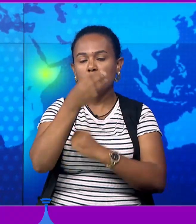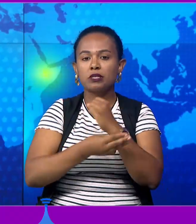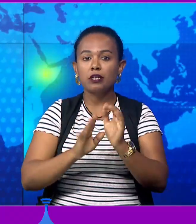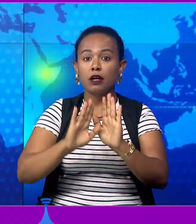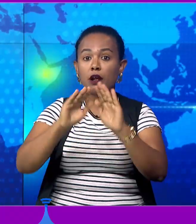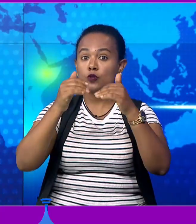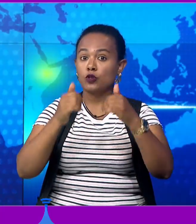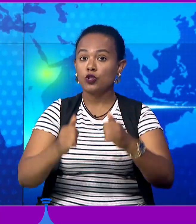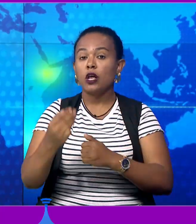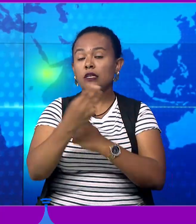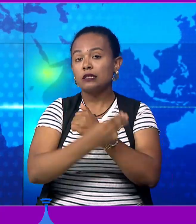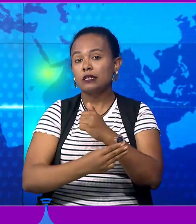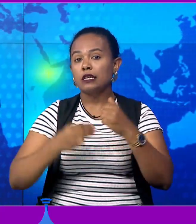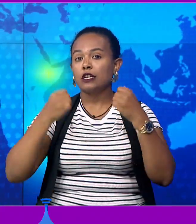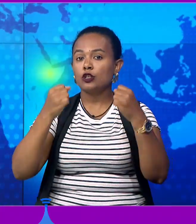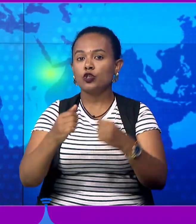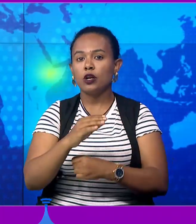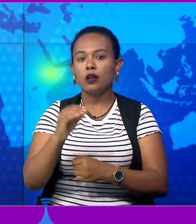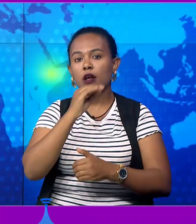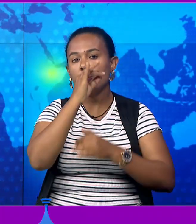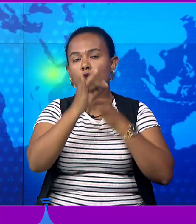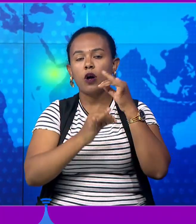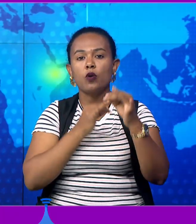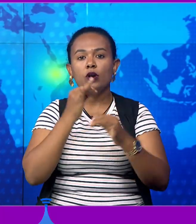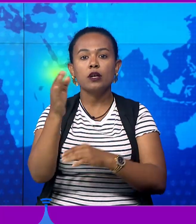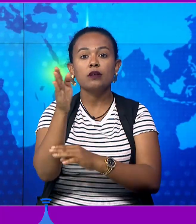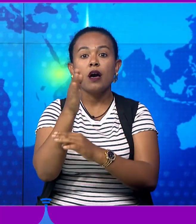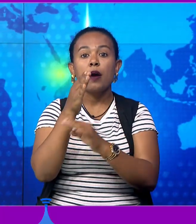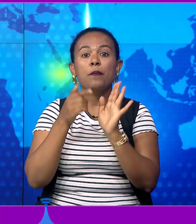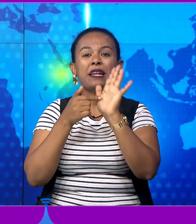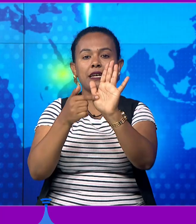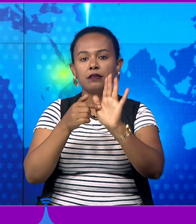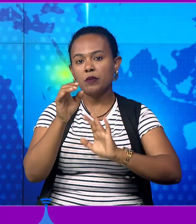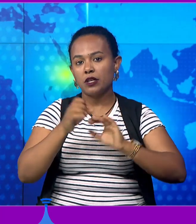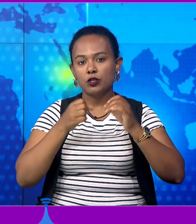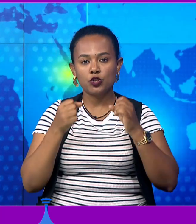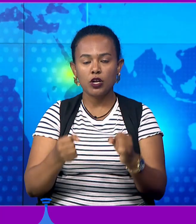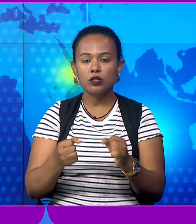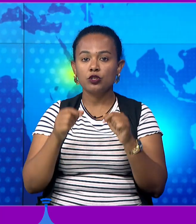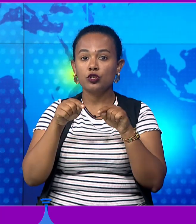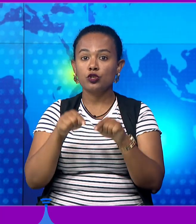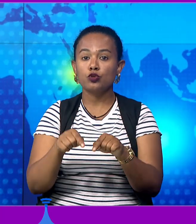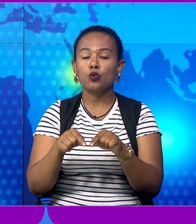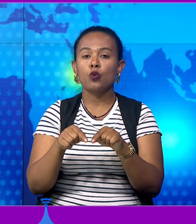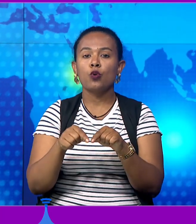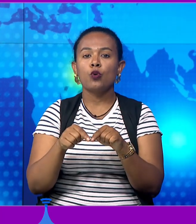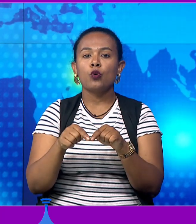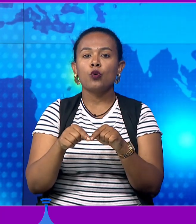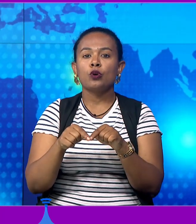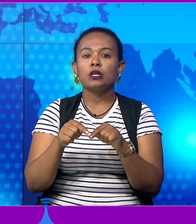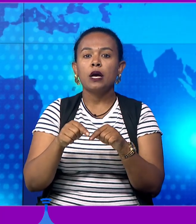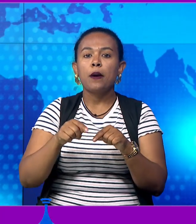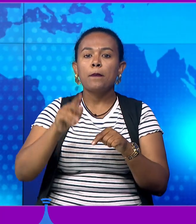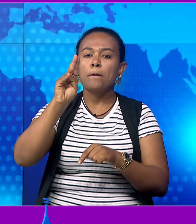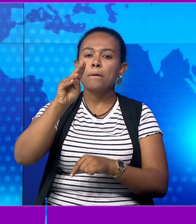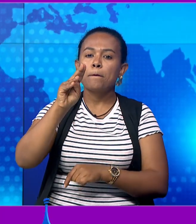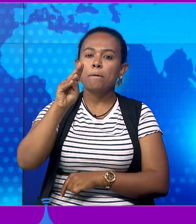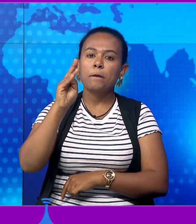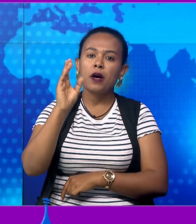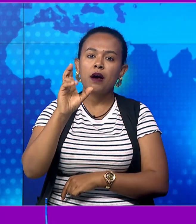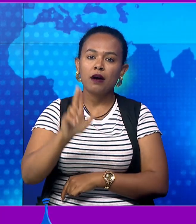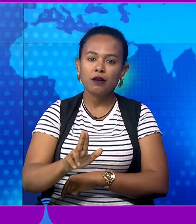ራሷን ችላ ስንዴን የይቻላልና የሉዓላዊነት አርማ ማድረግ ችላለች። የዘንድሮ የመኸርንም